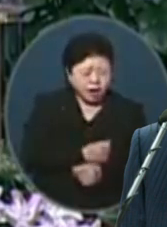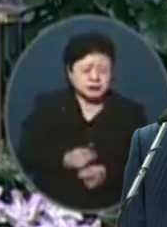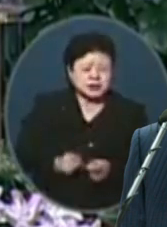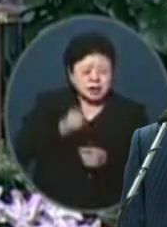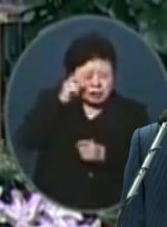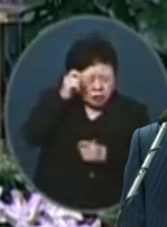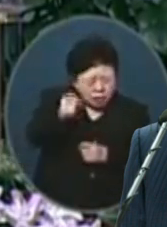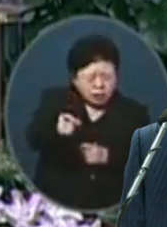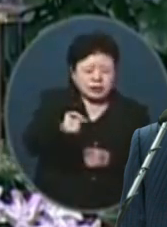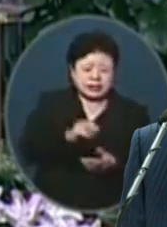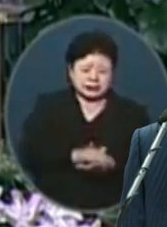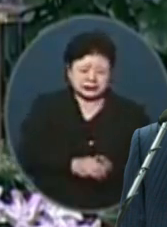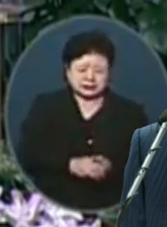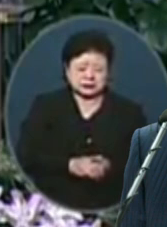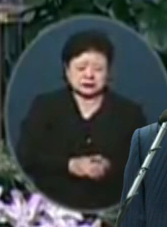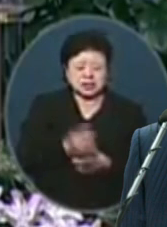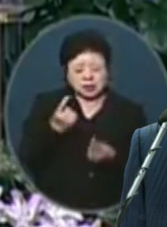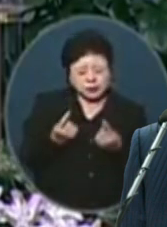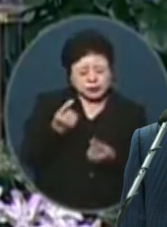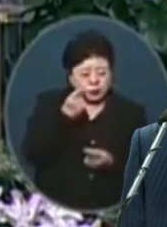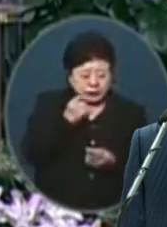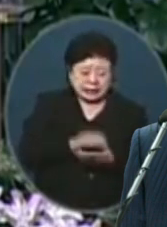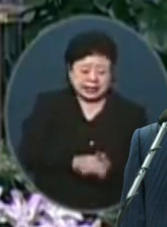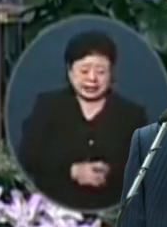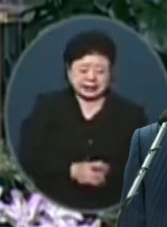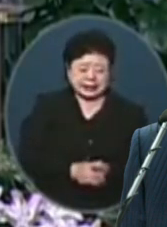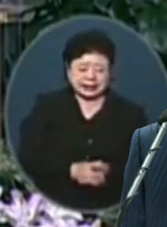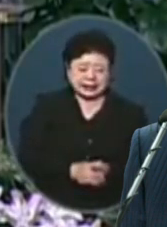무한에는 비교가 되지 않습니다.